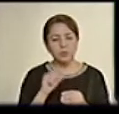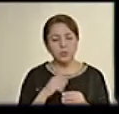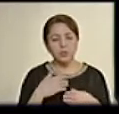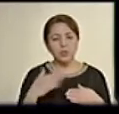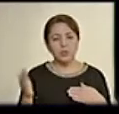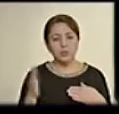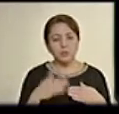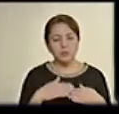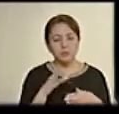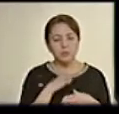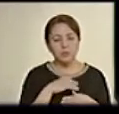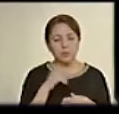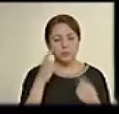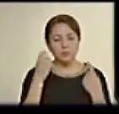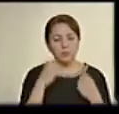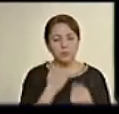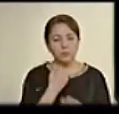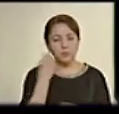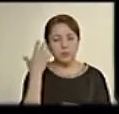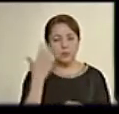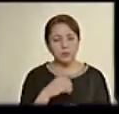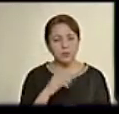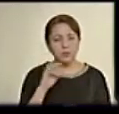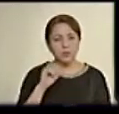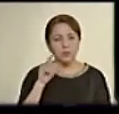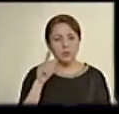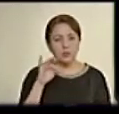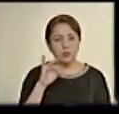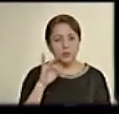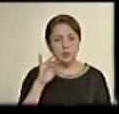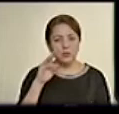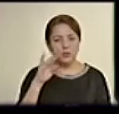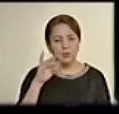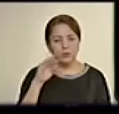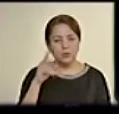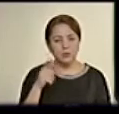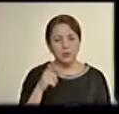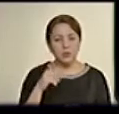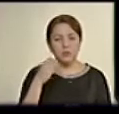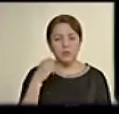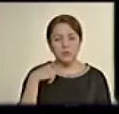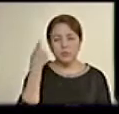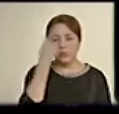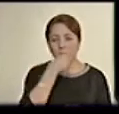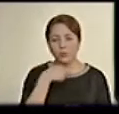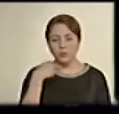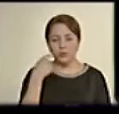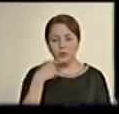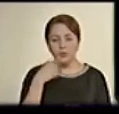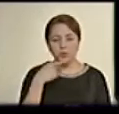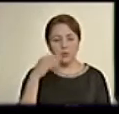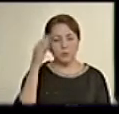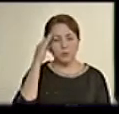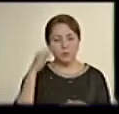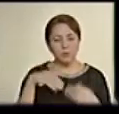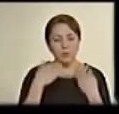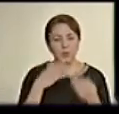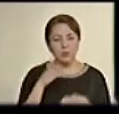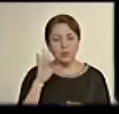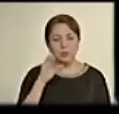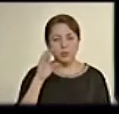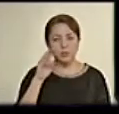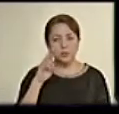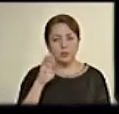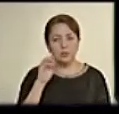ekan. Buxoroni bilasiz, Tangrining jamoli ma'nosini ham bildiradi. Shuningdek Qubbatul Islom, Islom dinining gumbazi